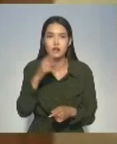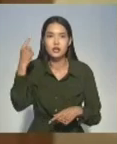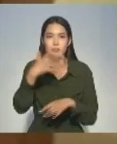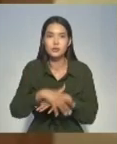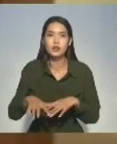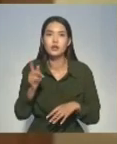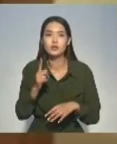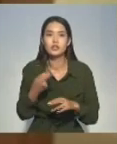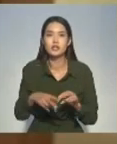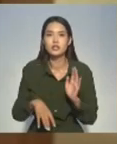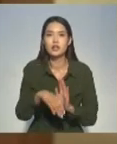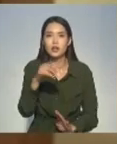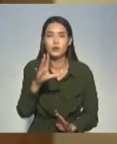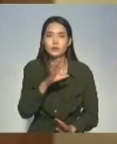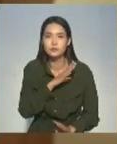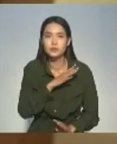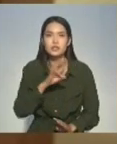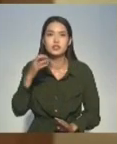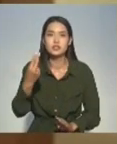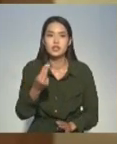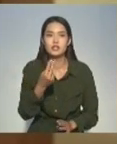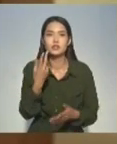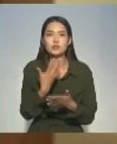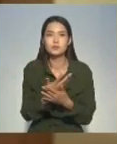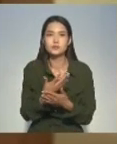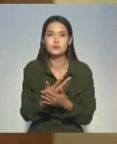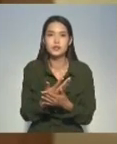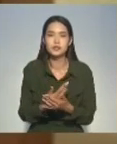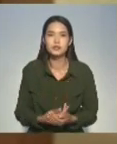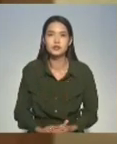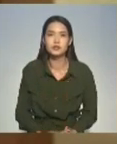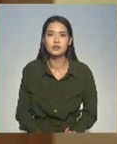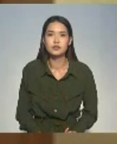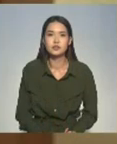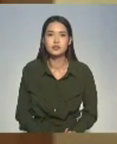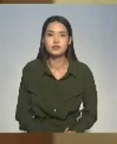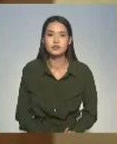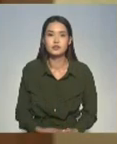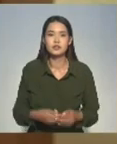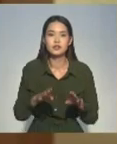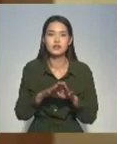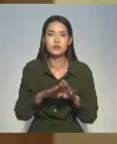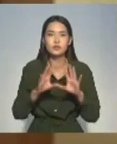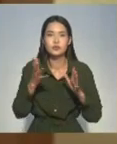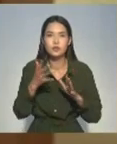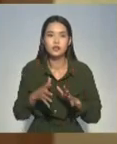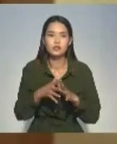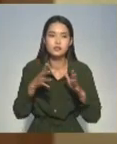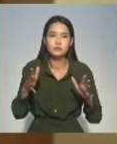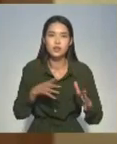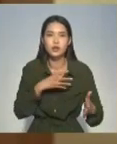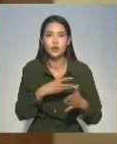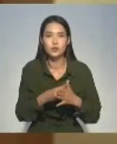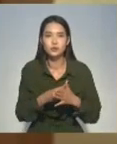что речь идет о правах человека, то есть не только о гражданах. Ну, как вы знаете, права человека защищают и граждан,